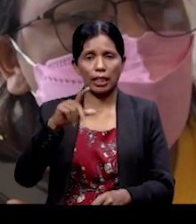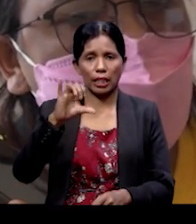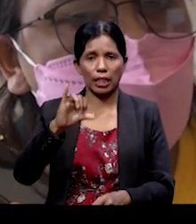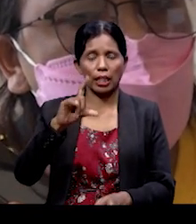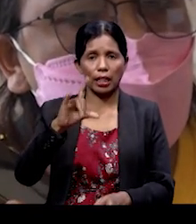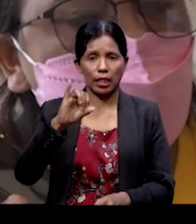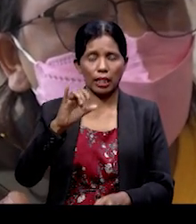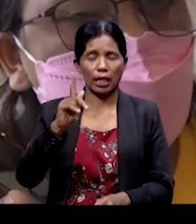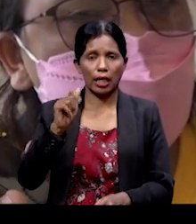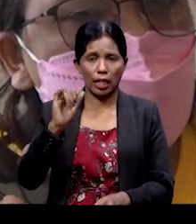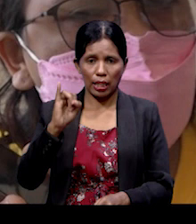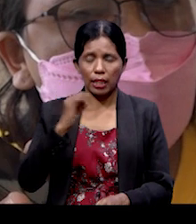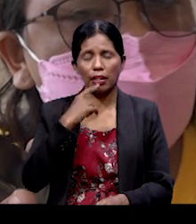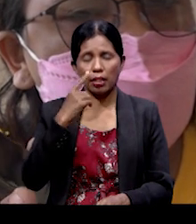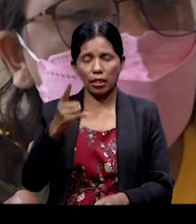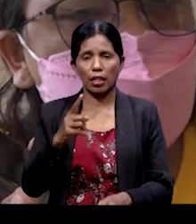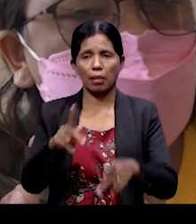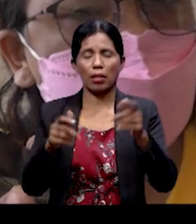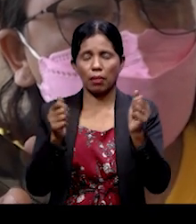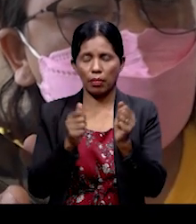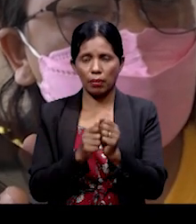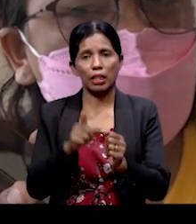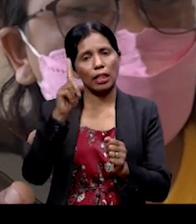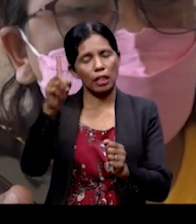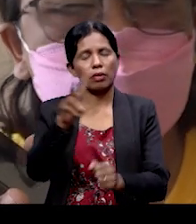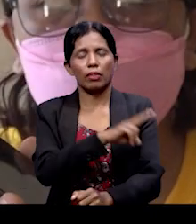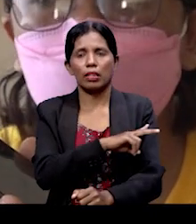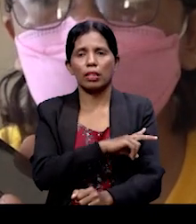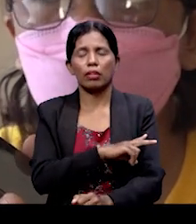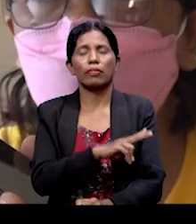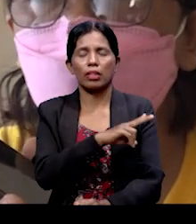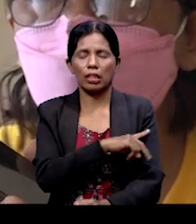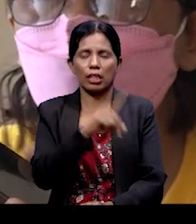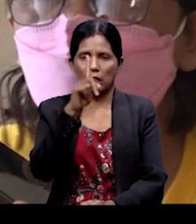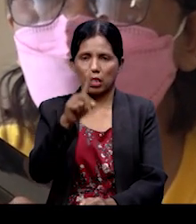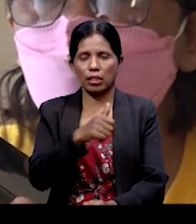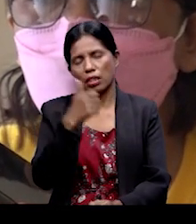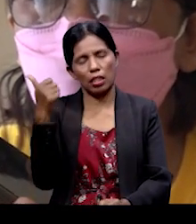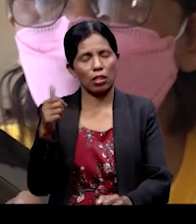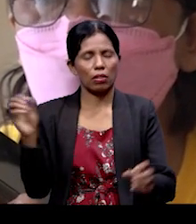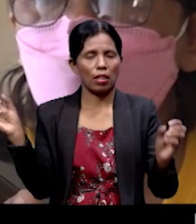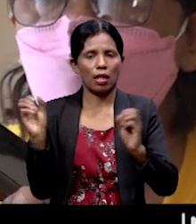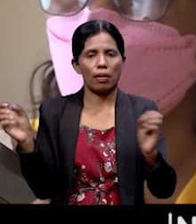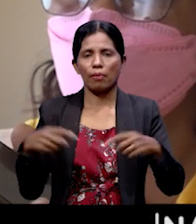kita nih. Ida deh itu maka basina mau be foin dalai dah. Sira sel sel punya si la basina.